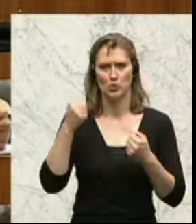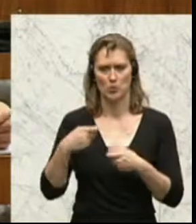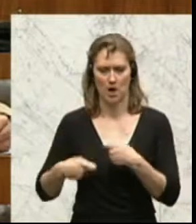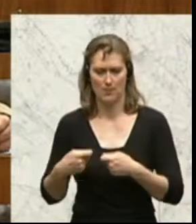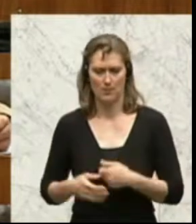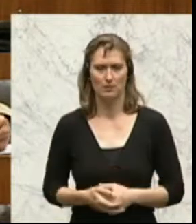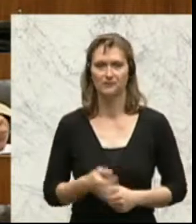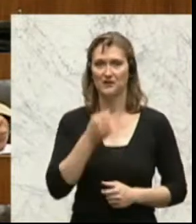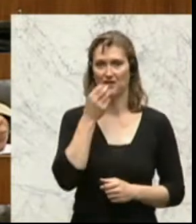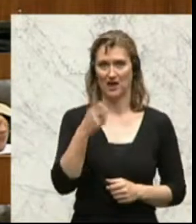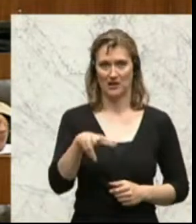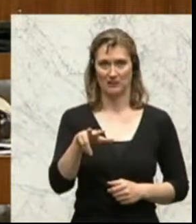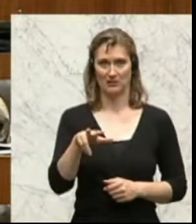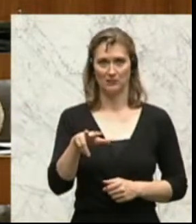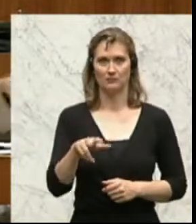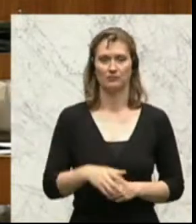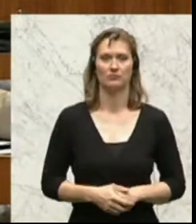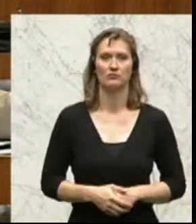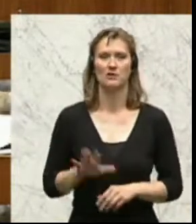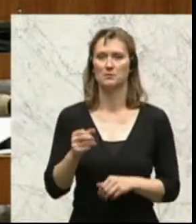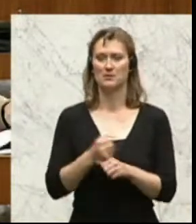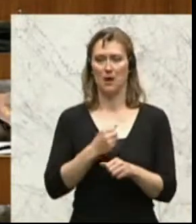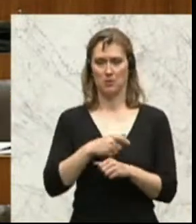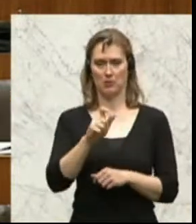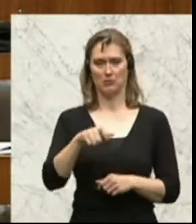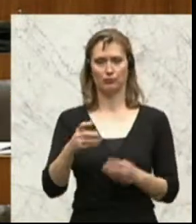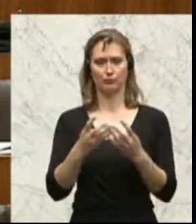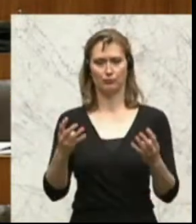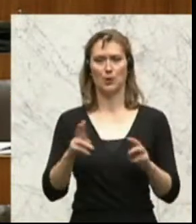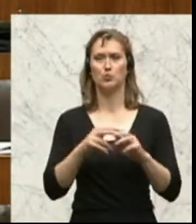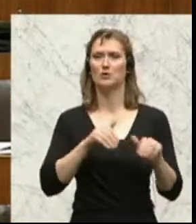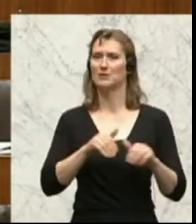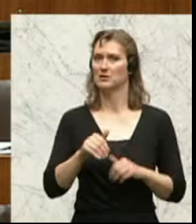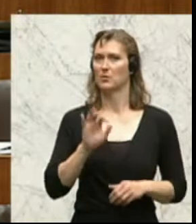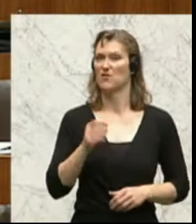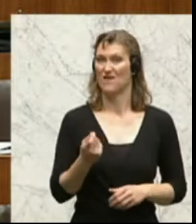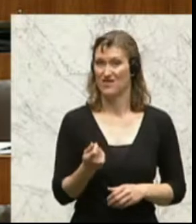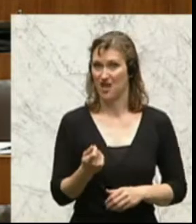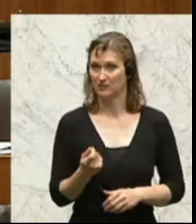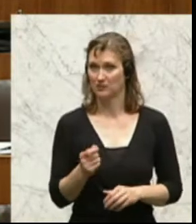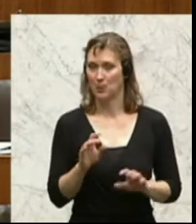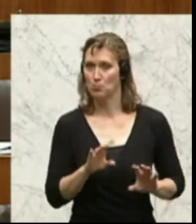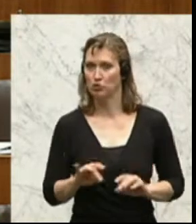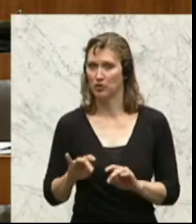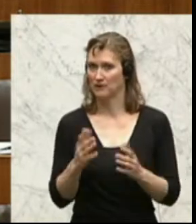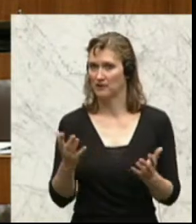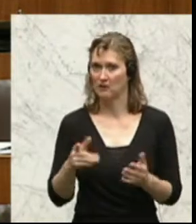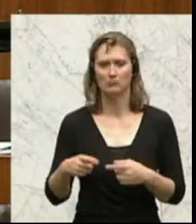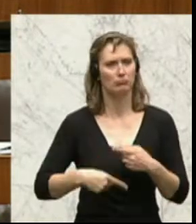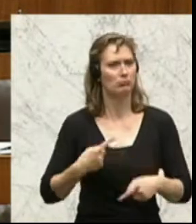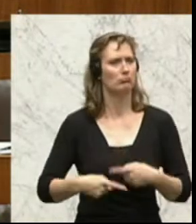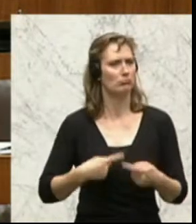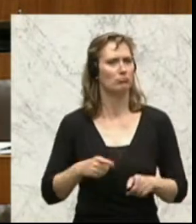13. Die Mitarbeiterinnen und Mitarbeiter im Bundesministerium für Finanzen beschäftigen sich natürlich laufend mit Möglichkeiten